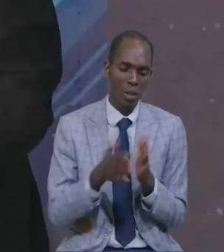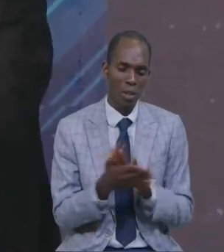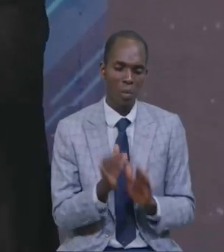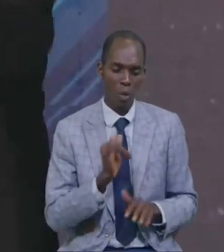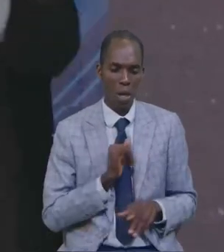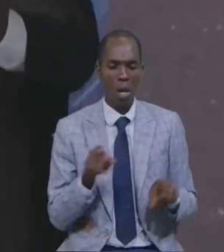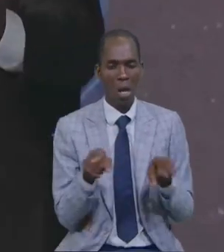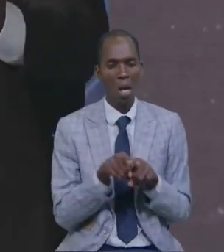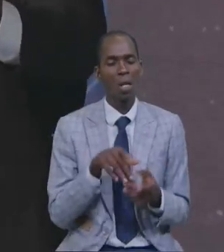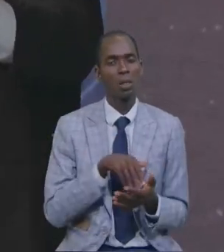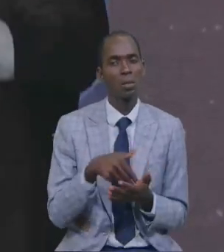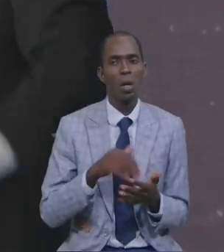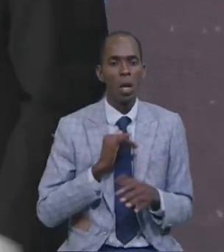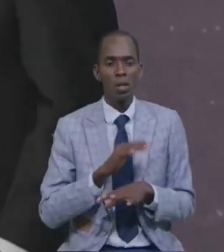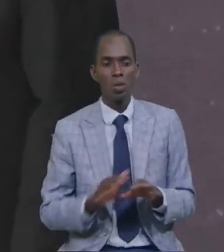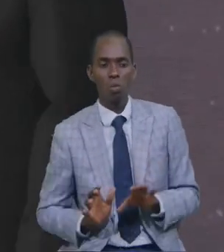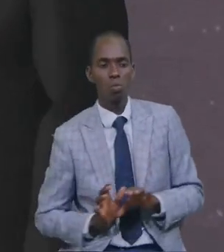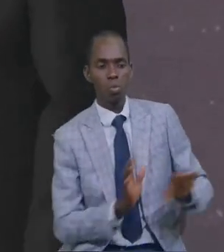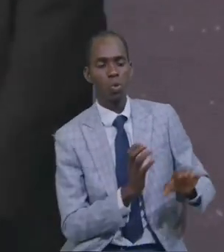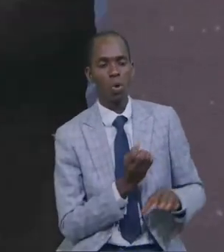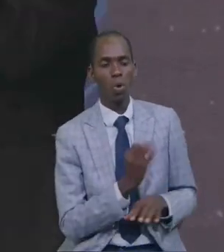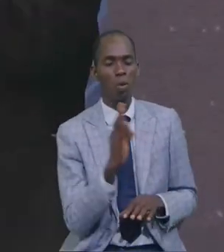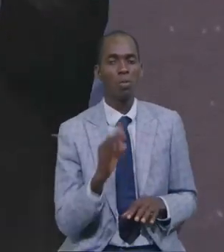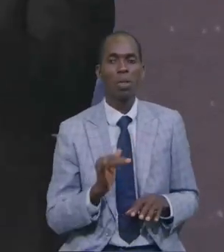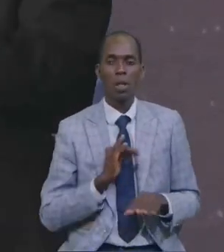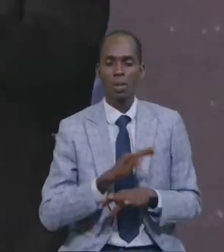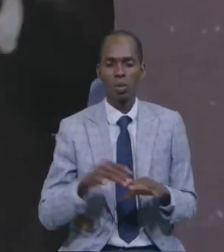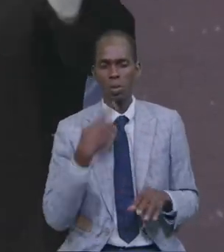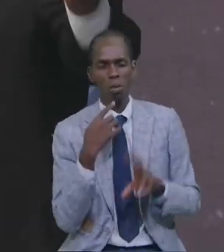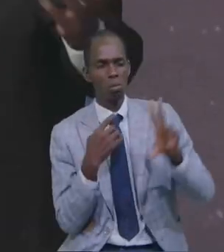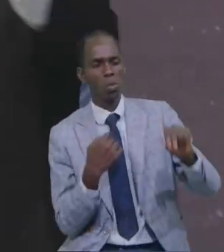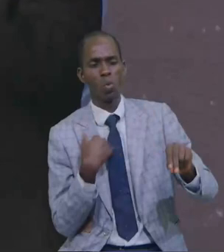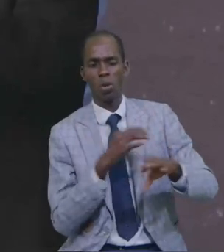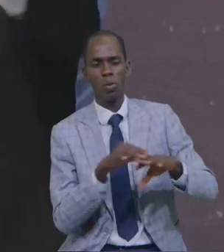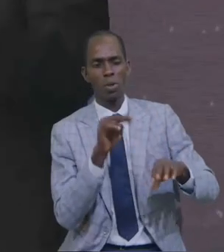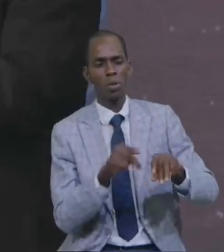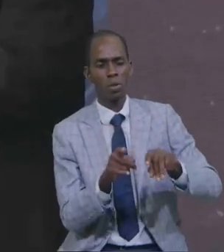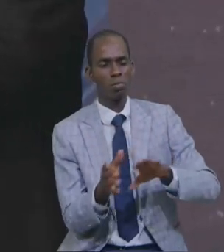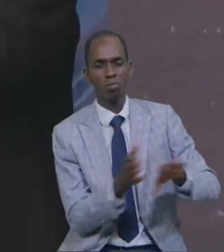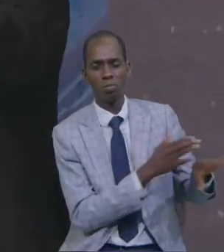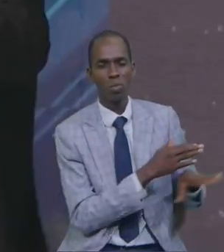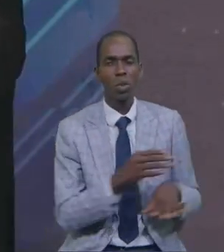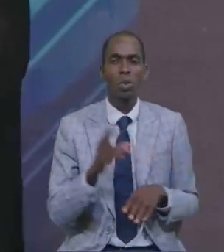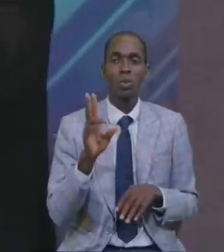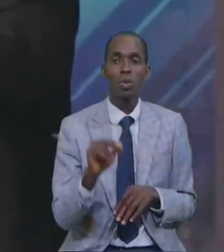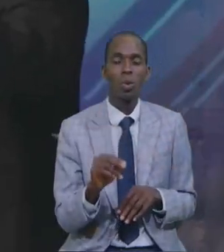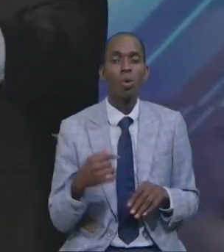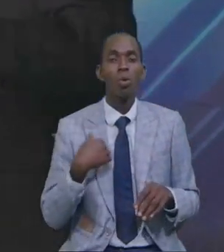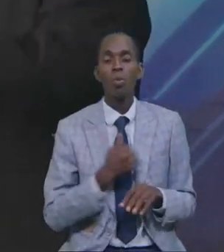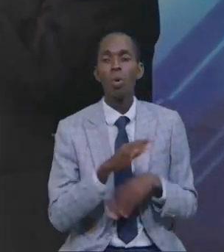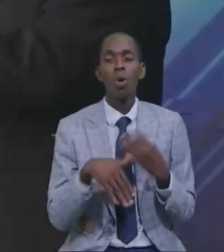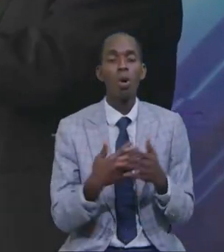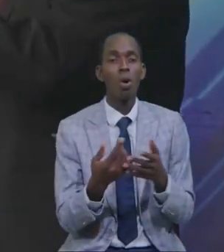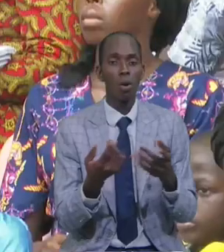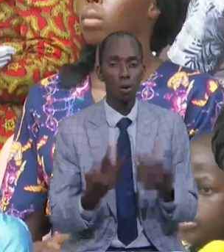vous. Afin que je puisse en gagner quelques-uns, je me suis rendu tout à tous. Afin